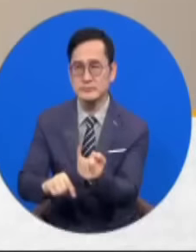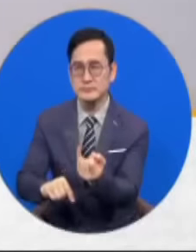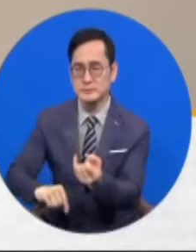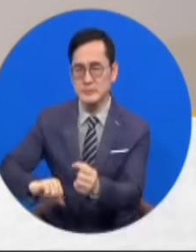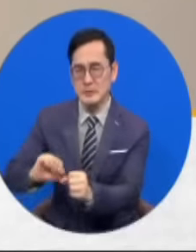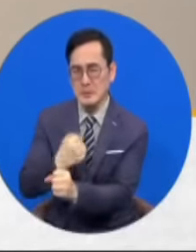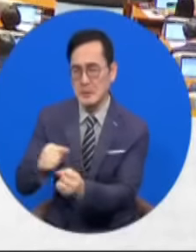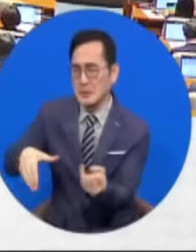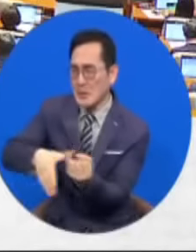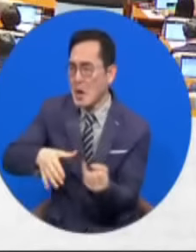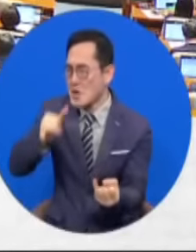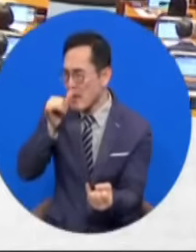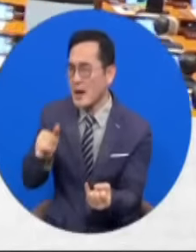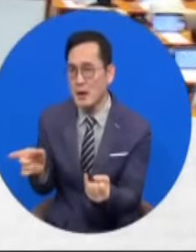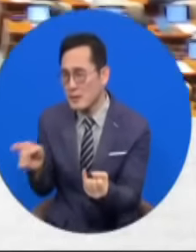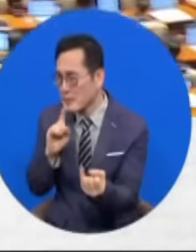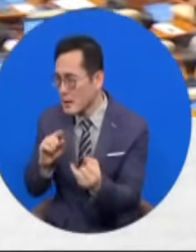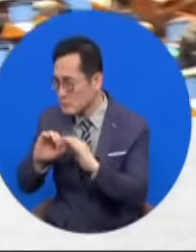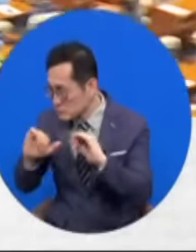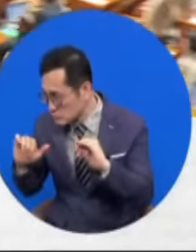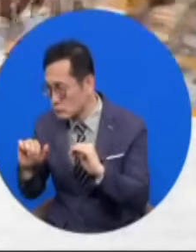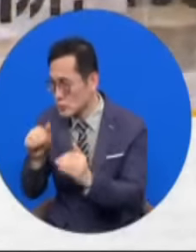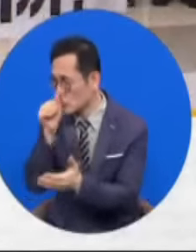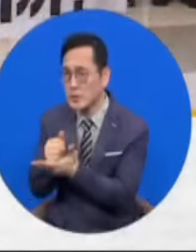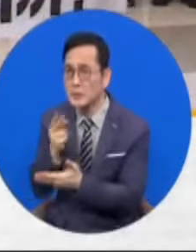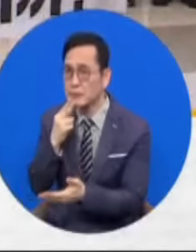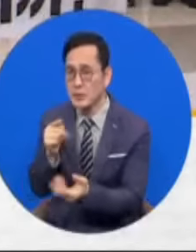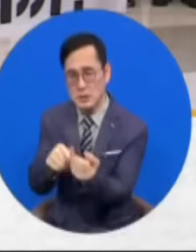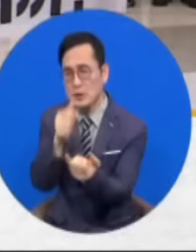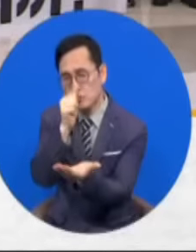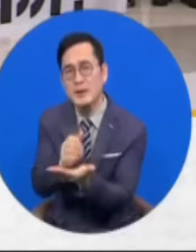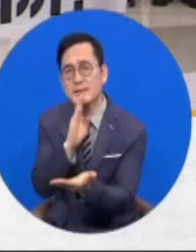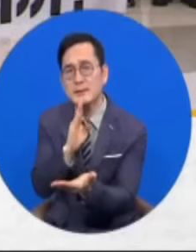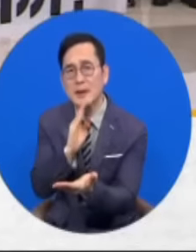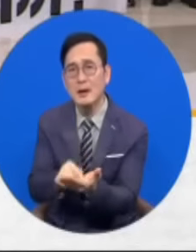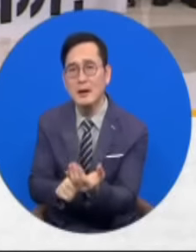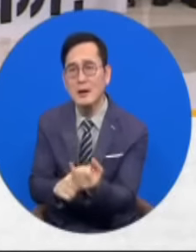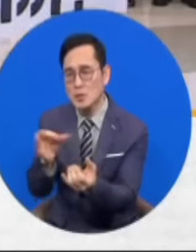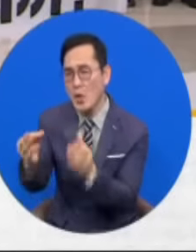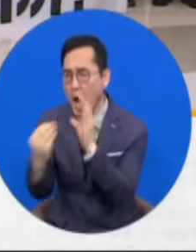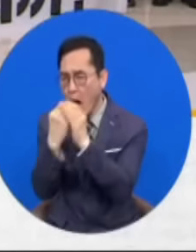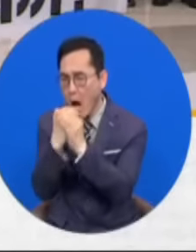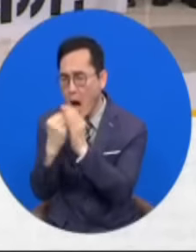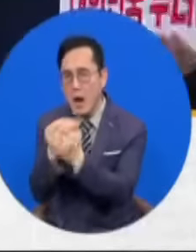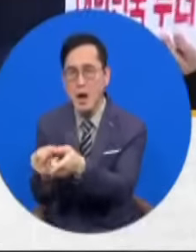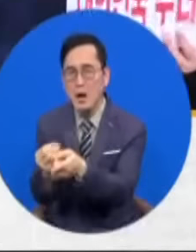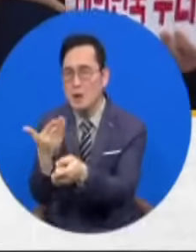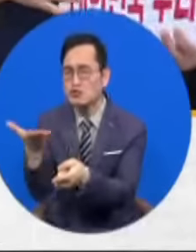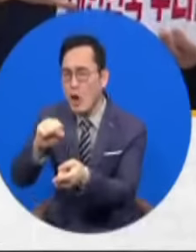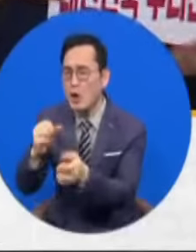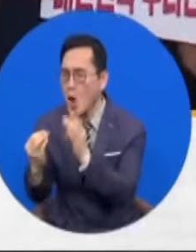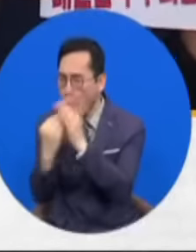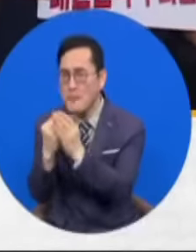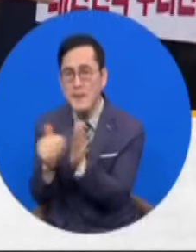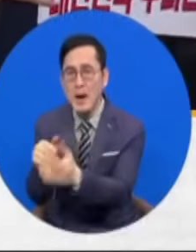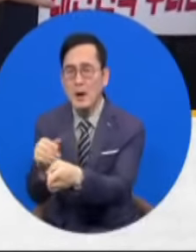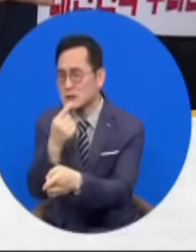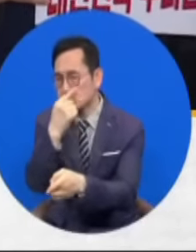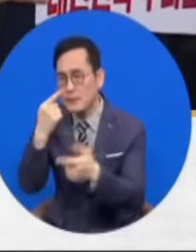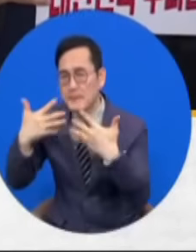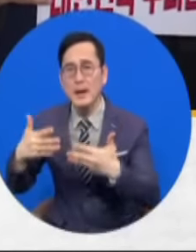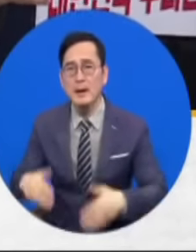무협이 낫지 않습니까 근데 이게 위험이 나고 대법원서 유죄판결 받았어요 돈을 세 번에 걸쳐서 9억 받았는데 그 중에서